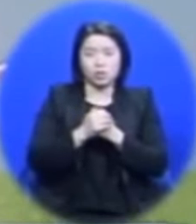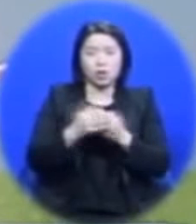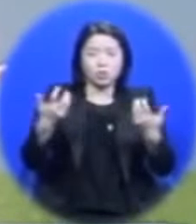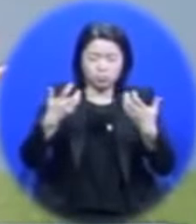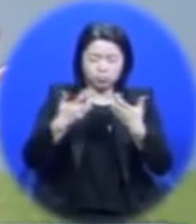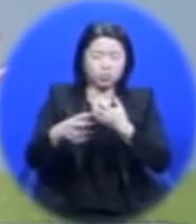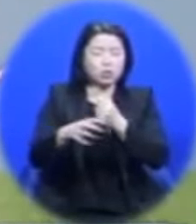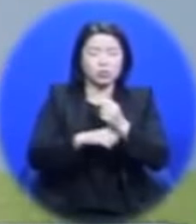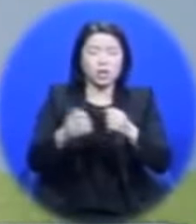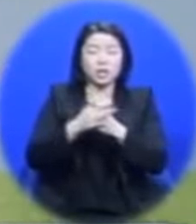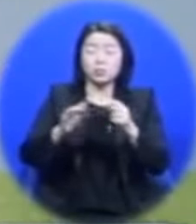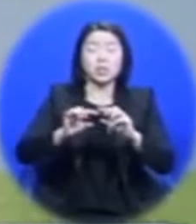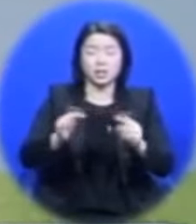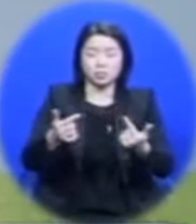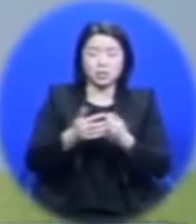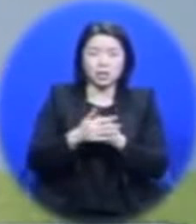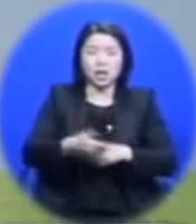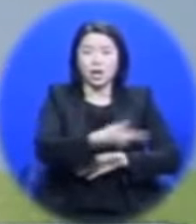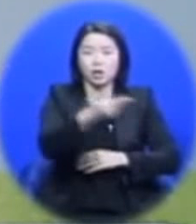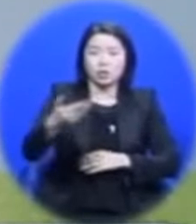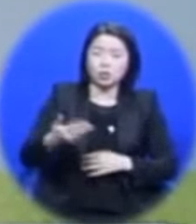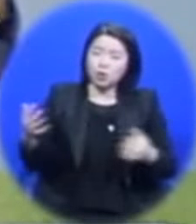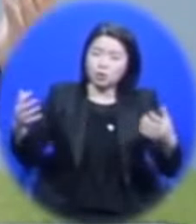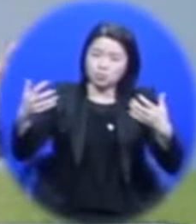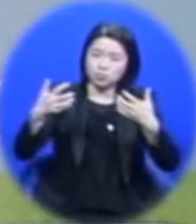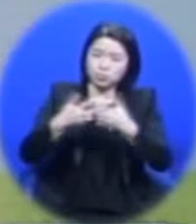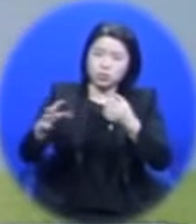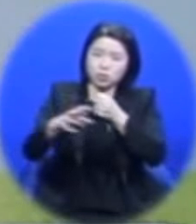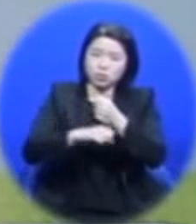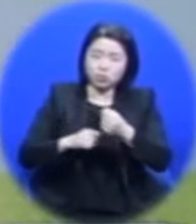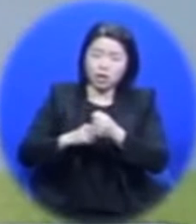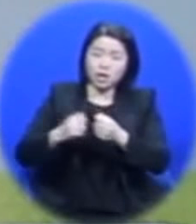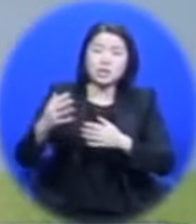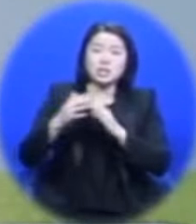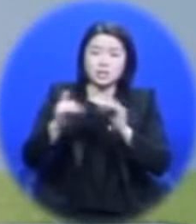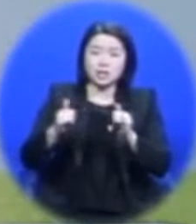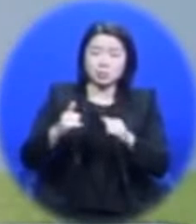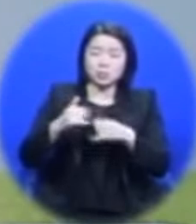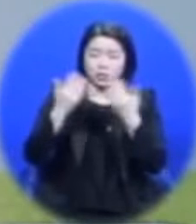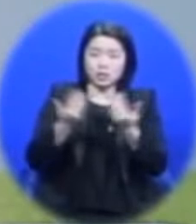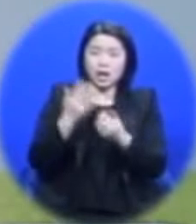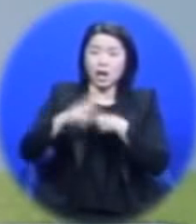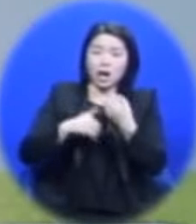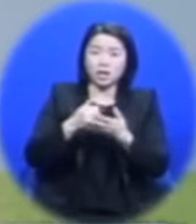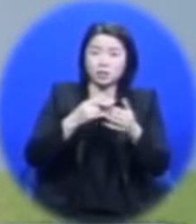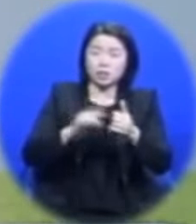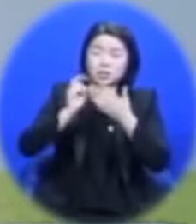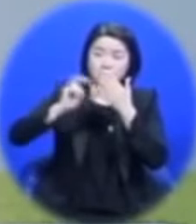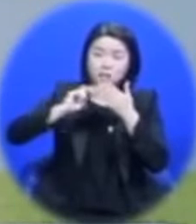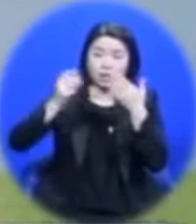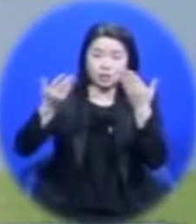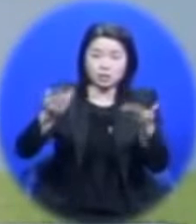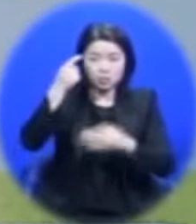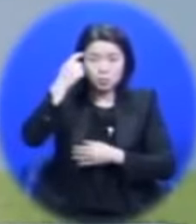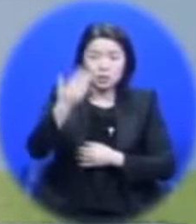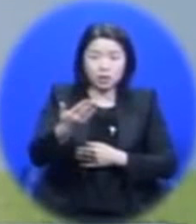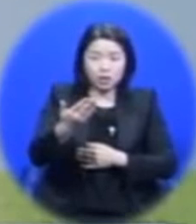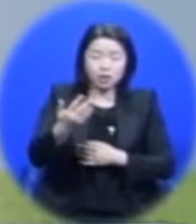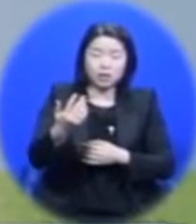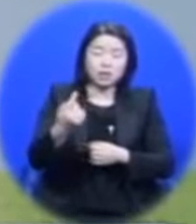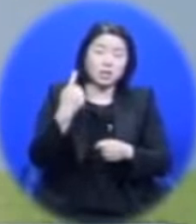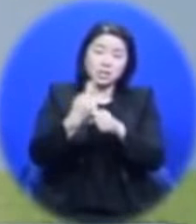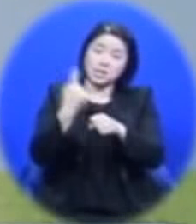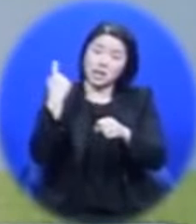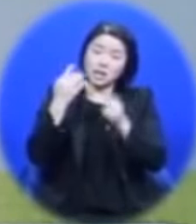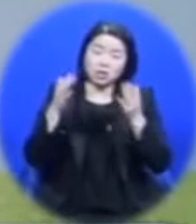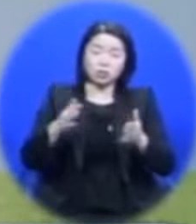아니에요. 여러분, 풍성한 수확을 거둔 사람은 다 하나님께 찬양합니까? 지난 1년 동안 돈